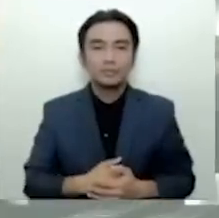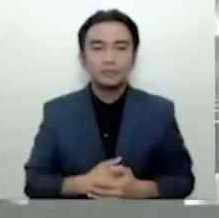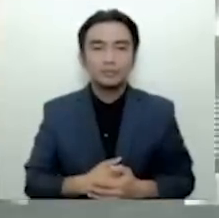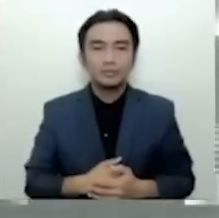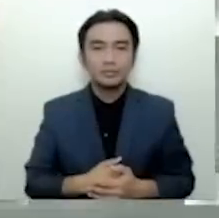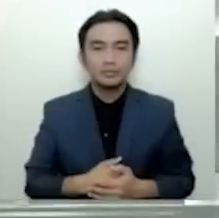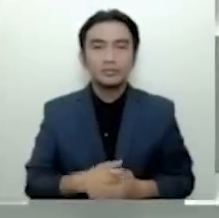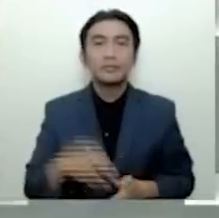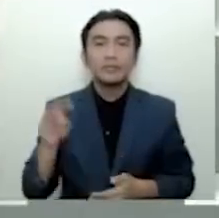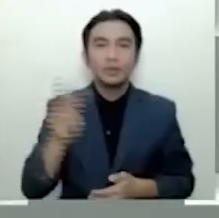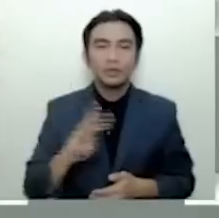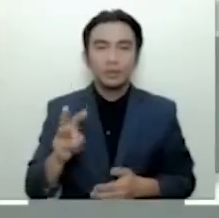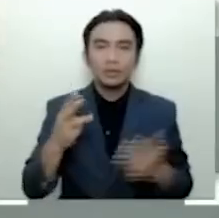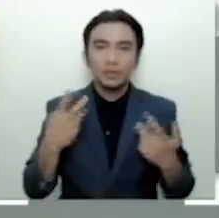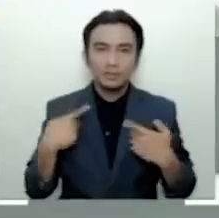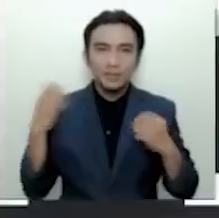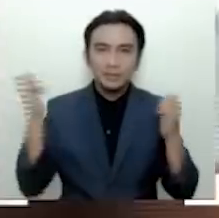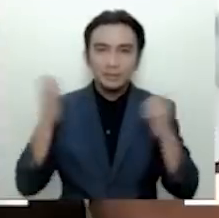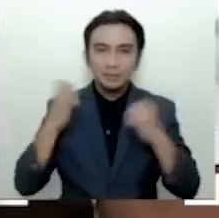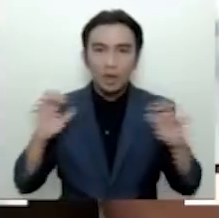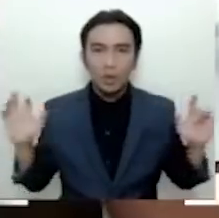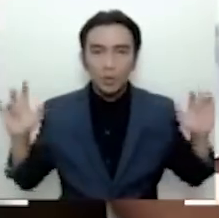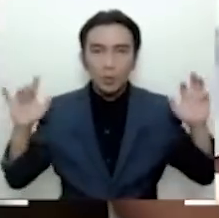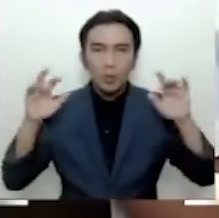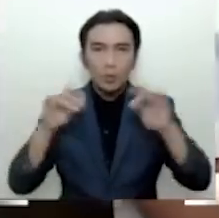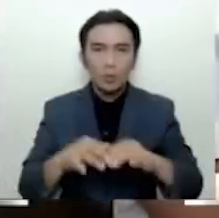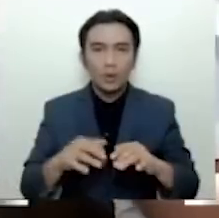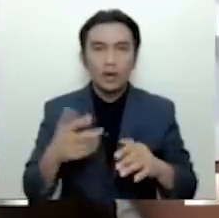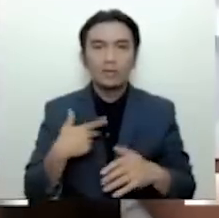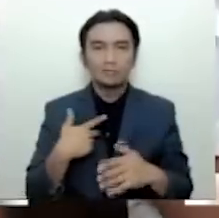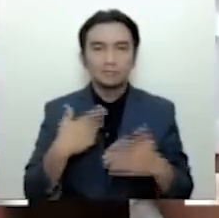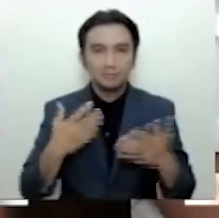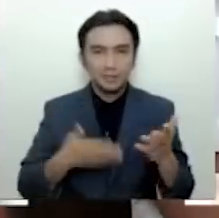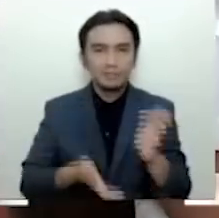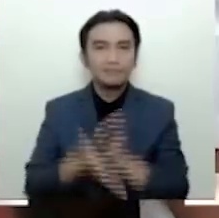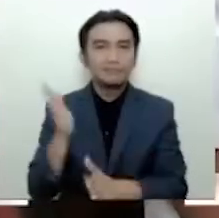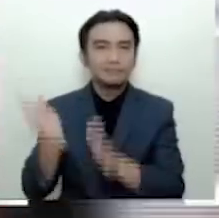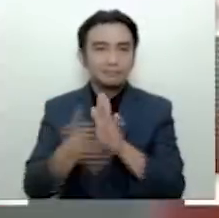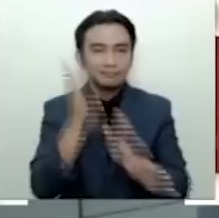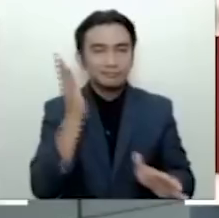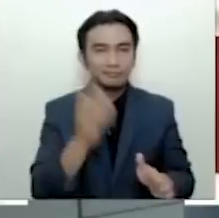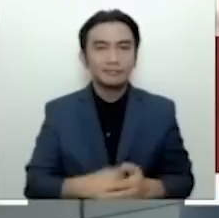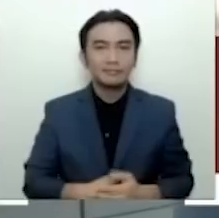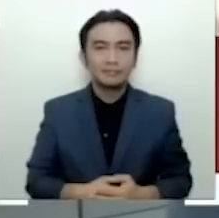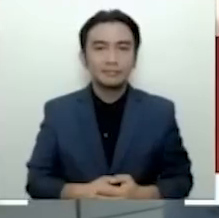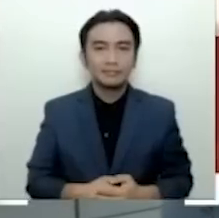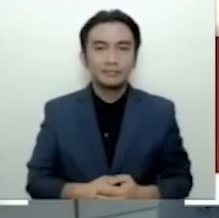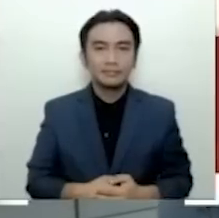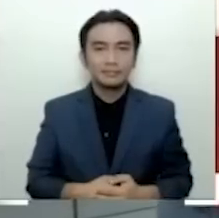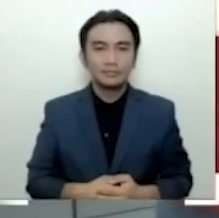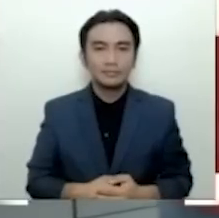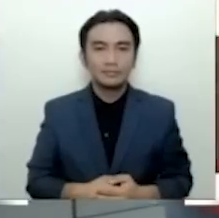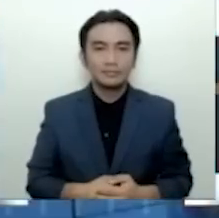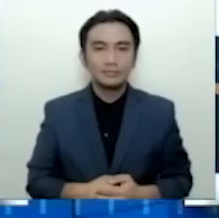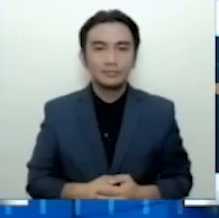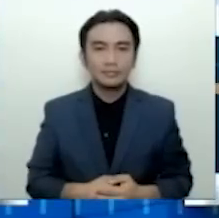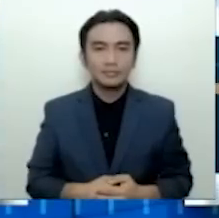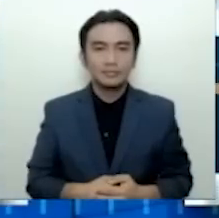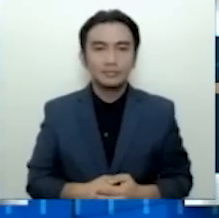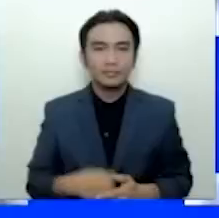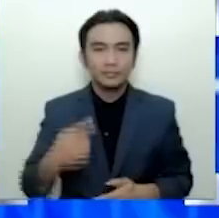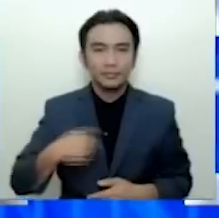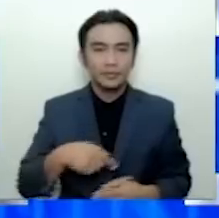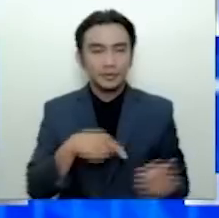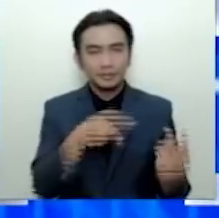inaasahan ang bulto ng mga mag-uuwian. Para sa GMA Integrated News, Joseph Morong, Mark Salazar, kami ang inyong saksi.